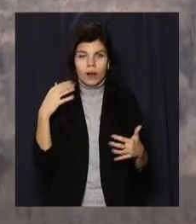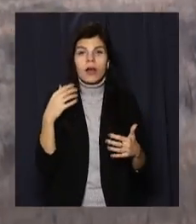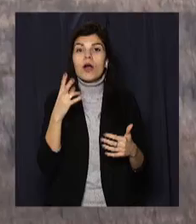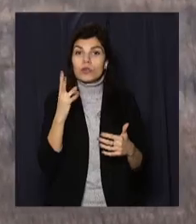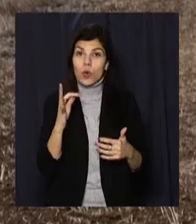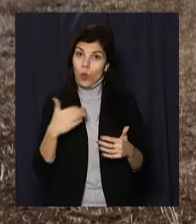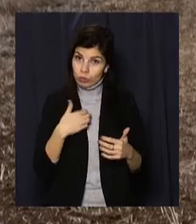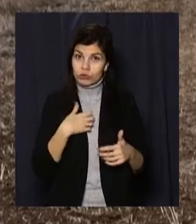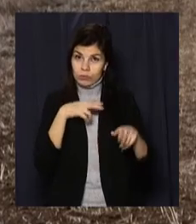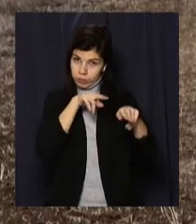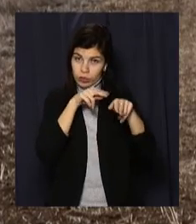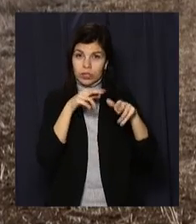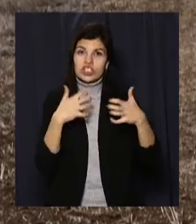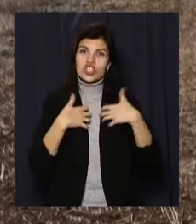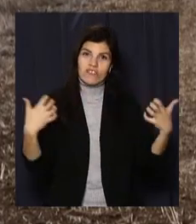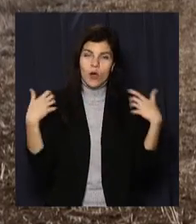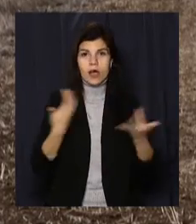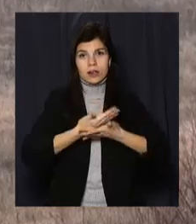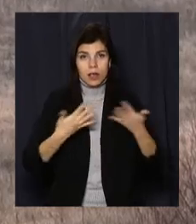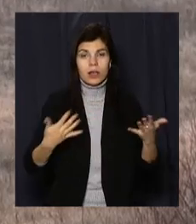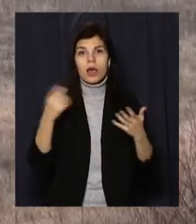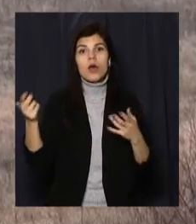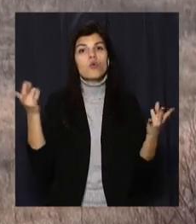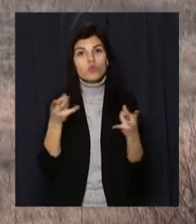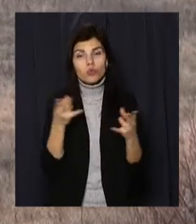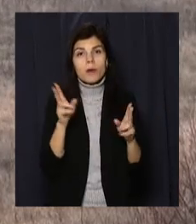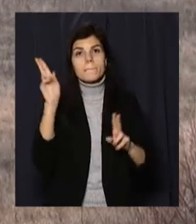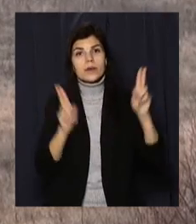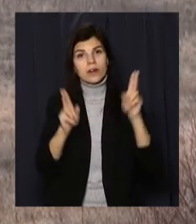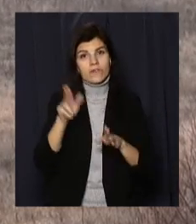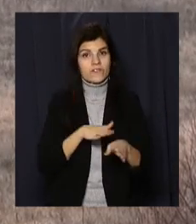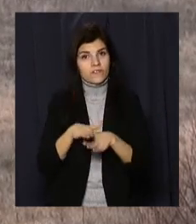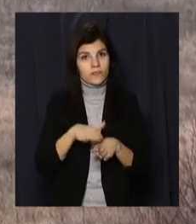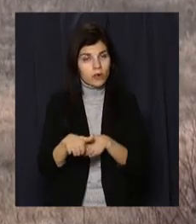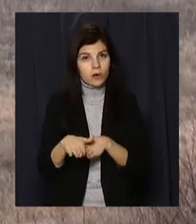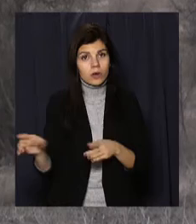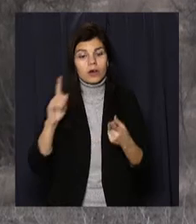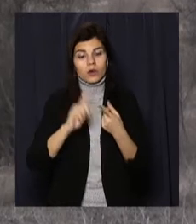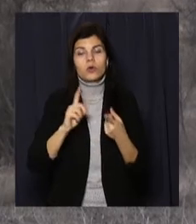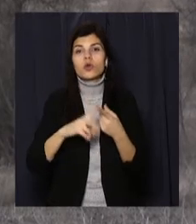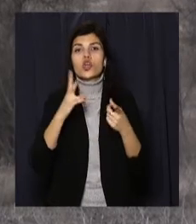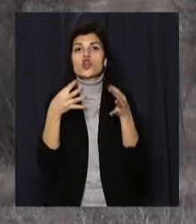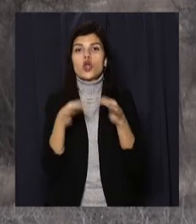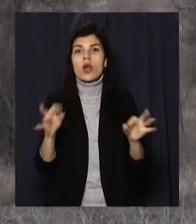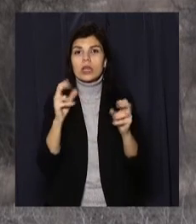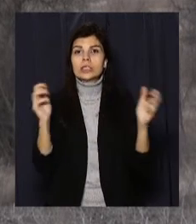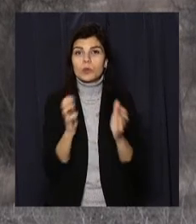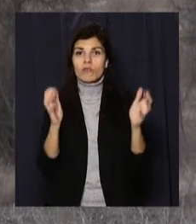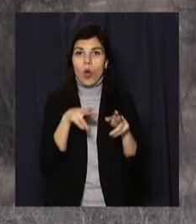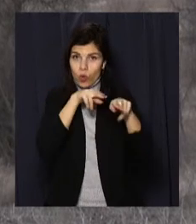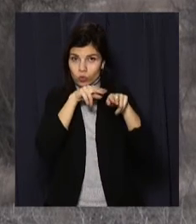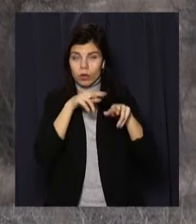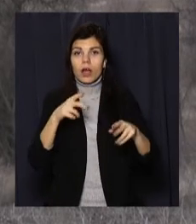на пернату дичину і хутрового звіра, мисливцям треба дотримуватись певних правил, мати при собі дозвіл на зберігання